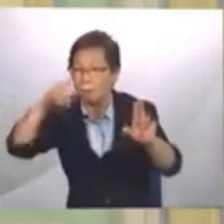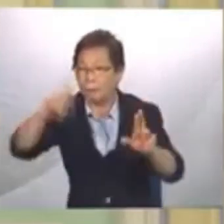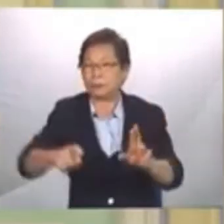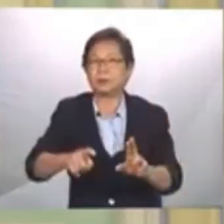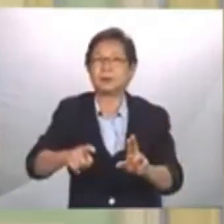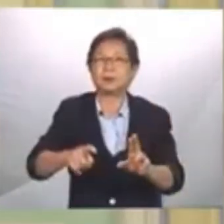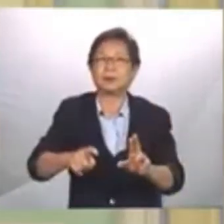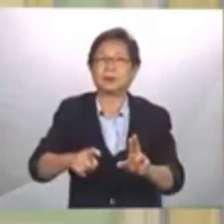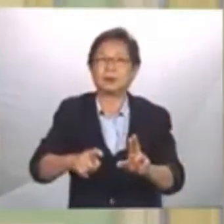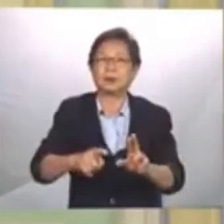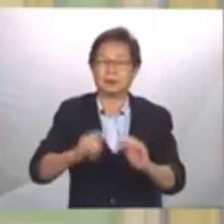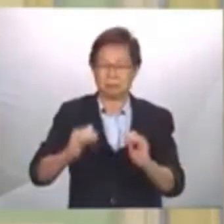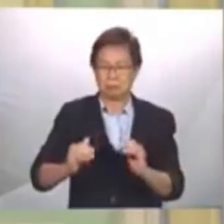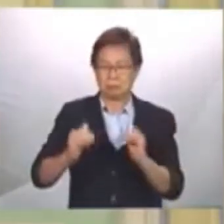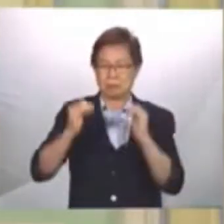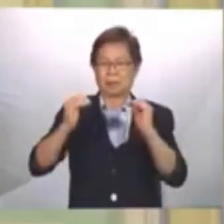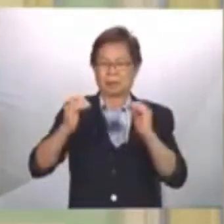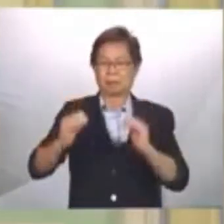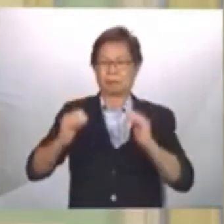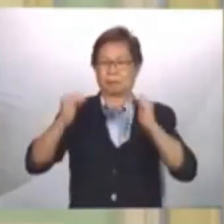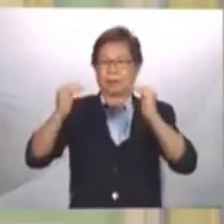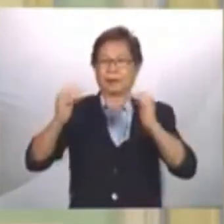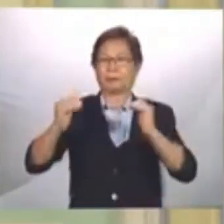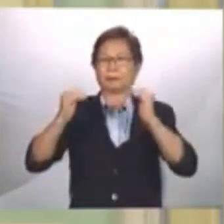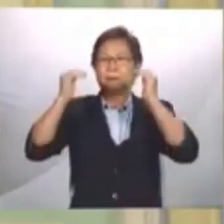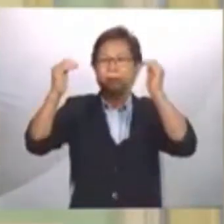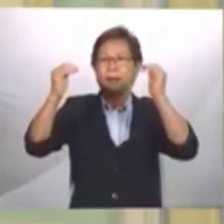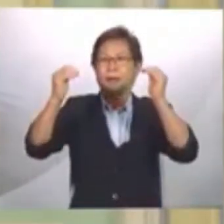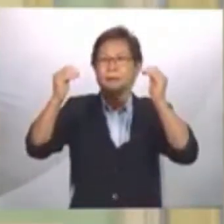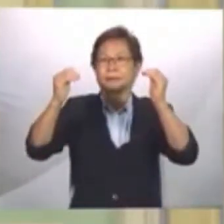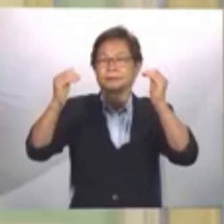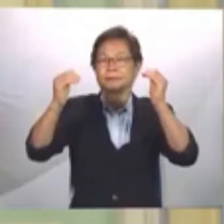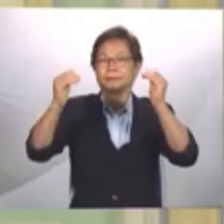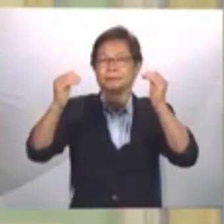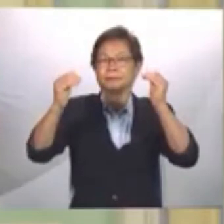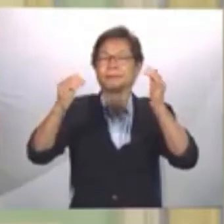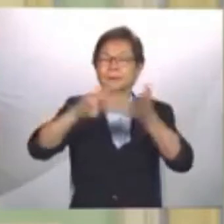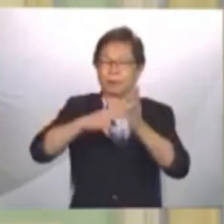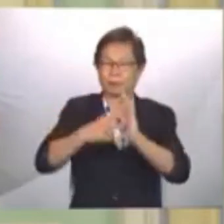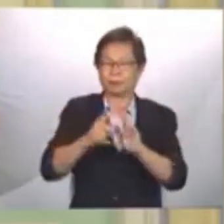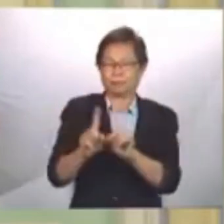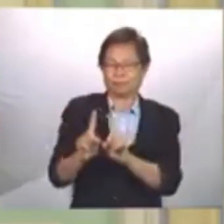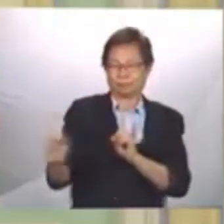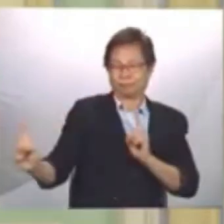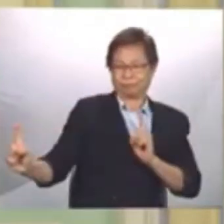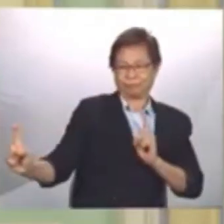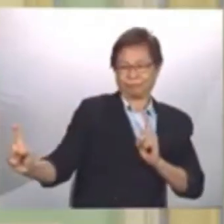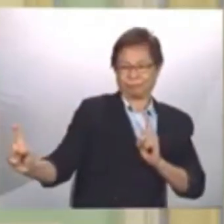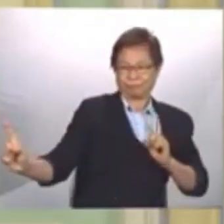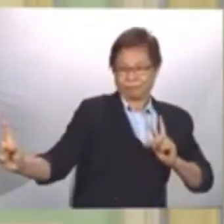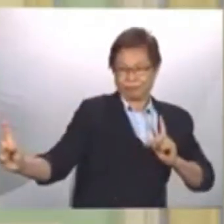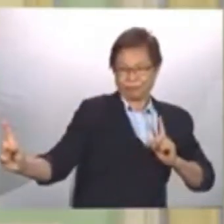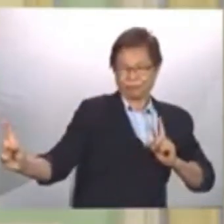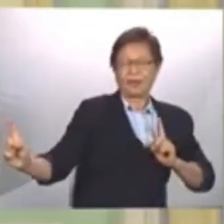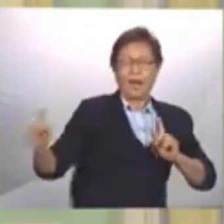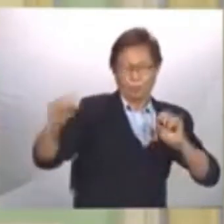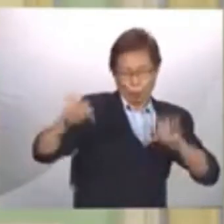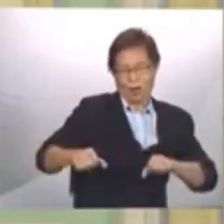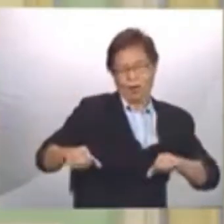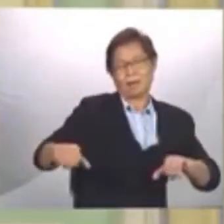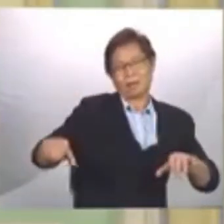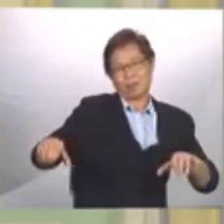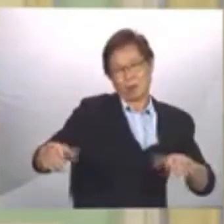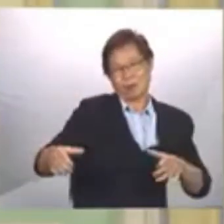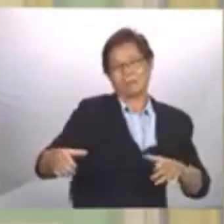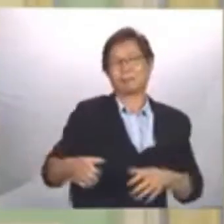secara berperingkat dan berperingkat, ya, supaya penjarakan sosial itu dapat kita laksanakan.